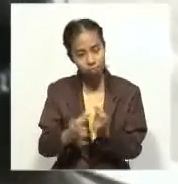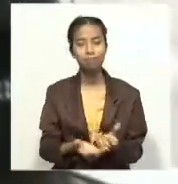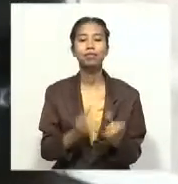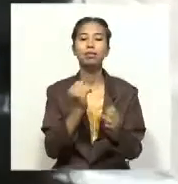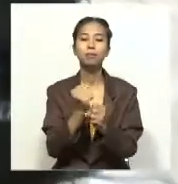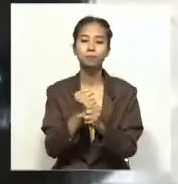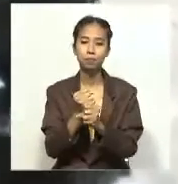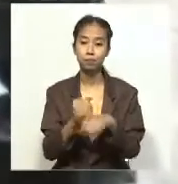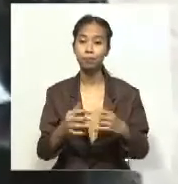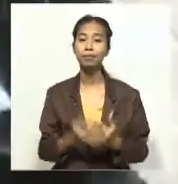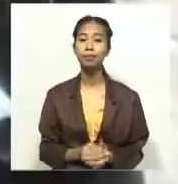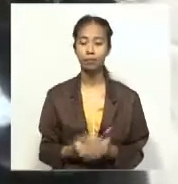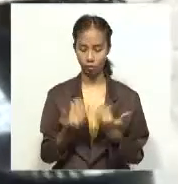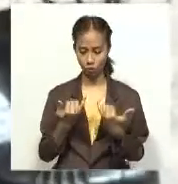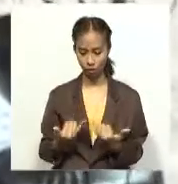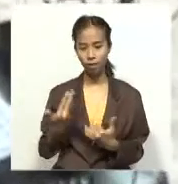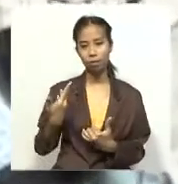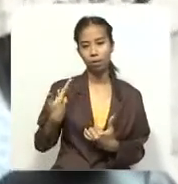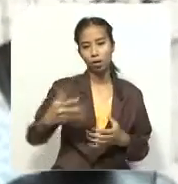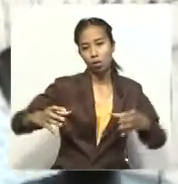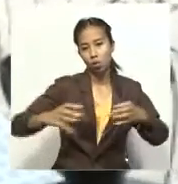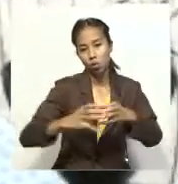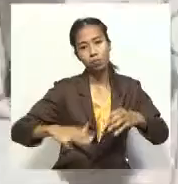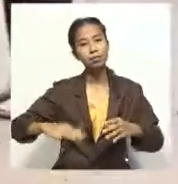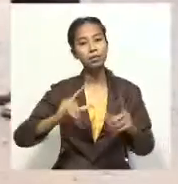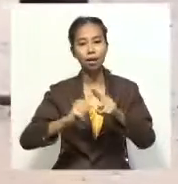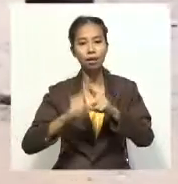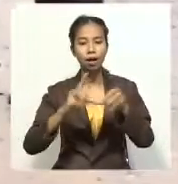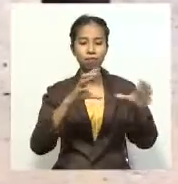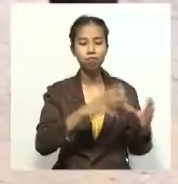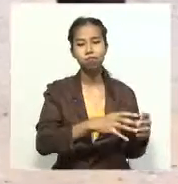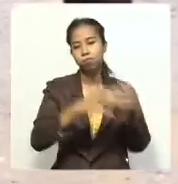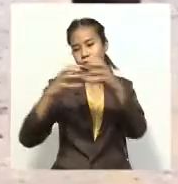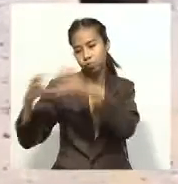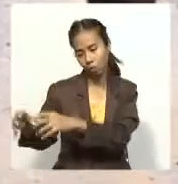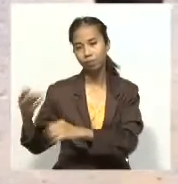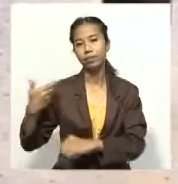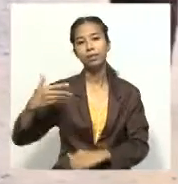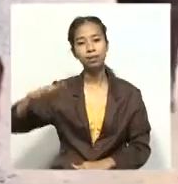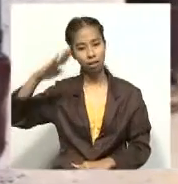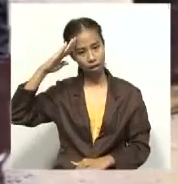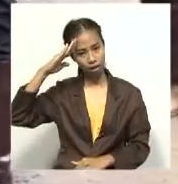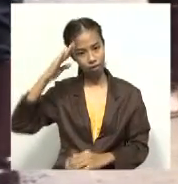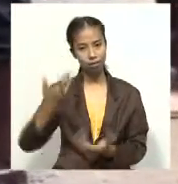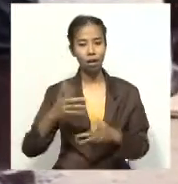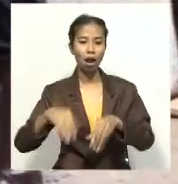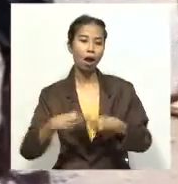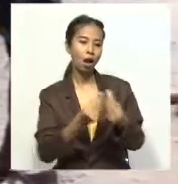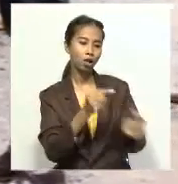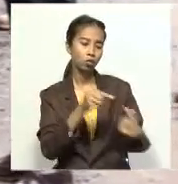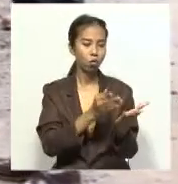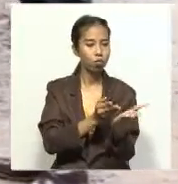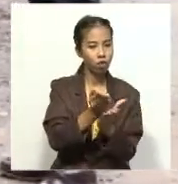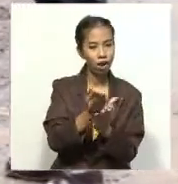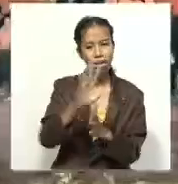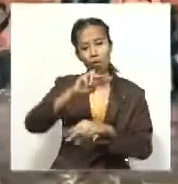ไปซึ่งขณะนี้นะครับได้มีการถอนกำลังของหน่วยต่างๆกลับที่ตั้งโดยฝ่ายทหารก็มีการมอบพื้นที่รับผิดชอบให้กับกรมอุทยานแห่งช